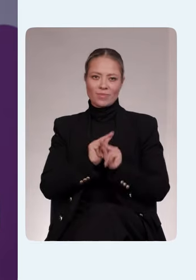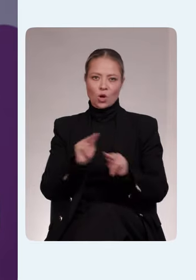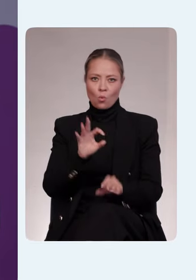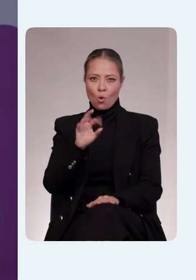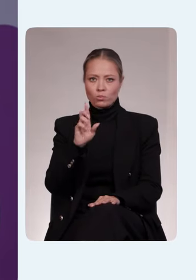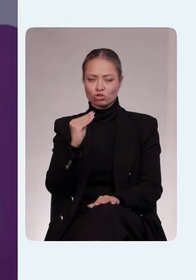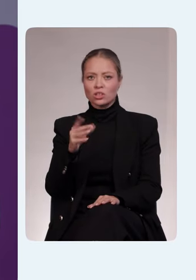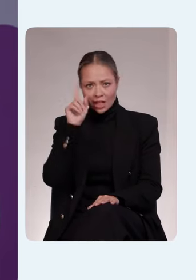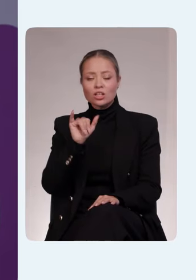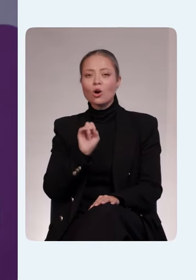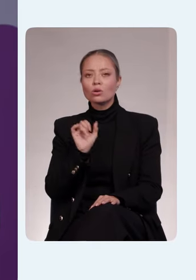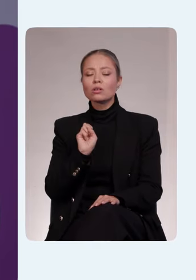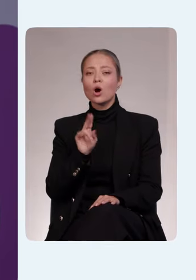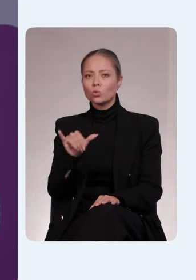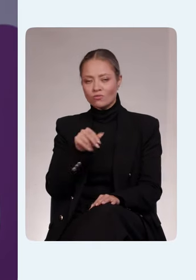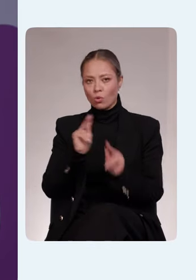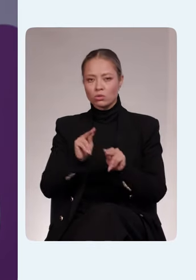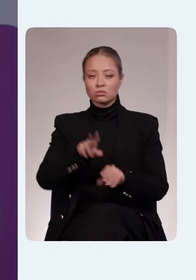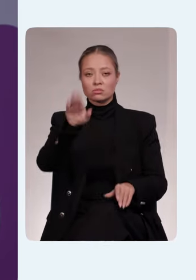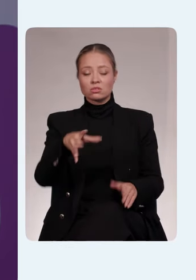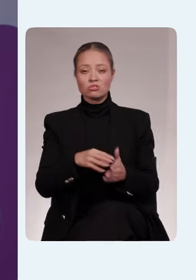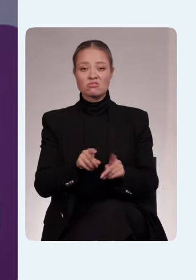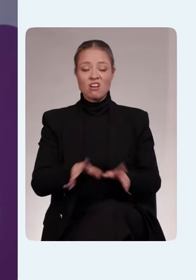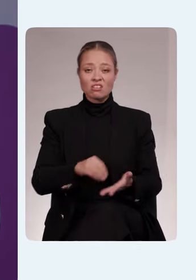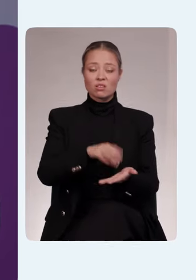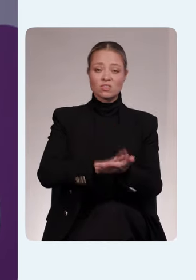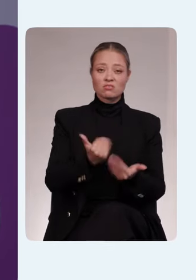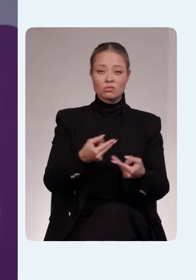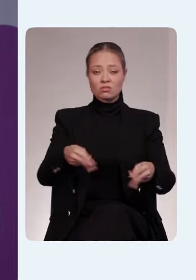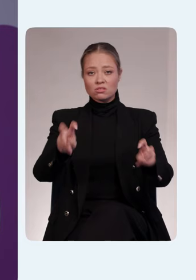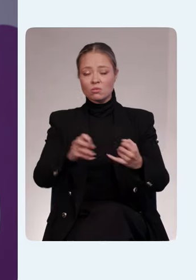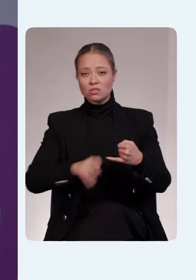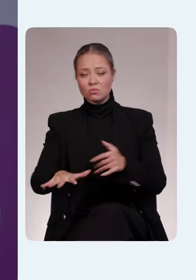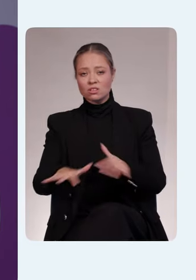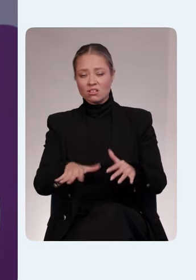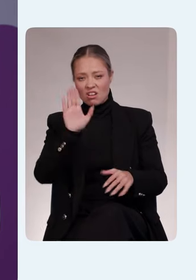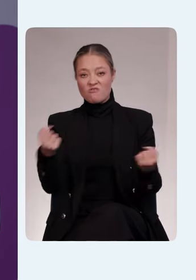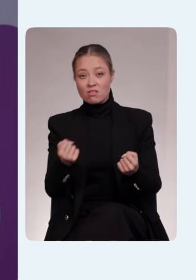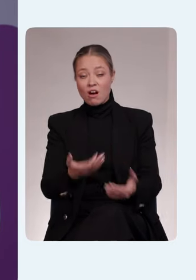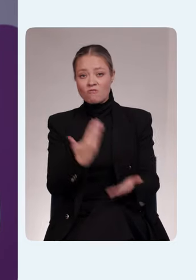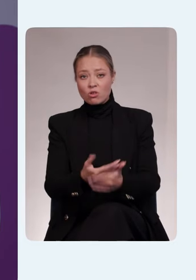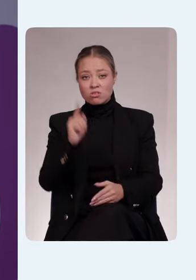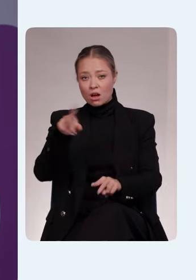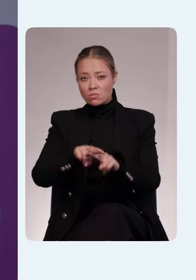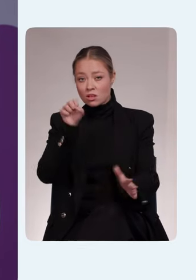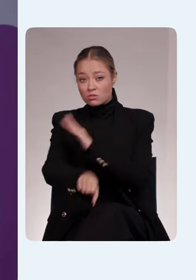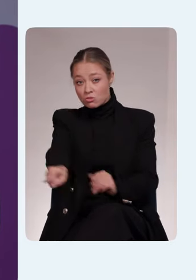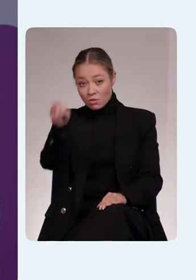как у него уроки проходят? Так, записываем. Сегодня тема — землетрясение. Но это фигня. Вот бунт на зоне.